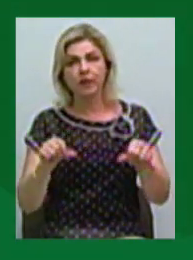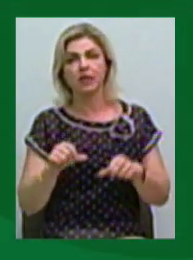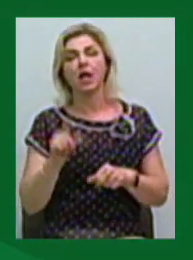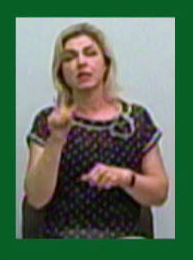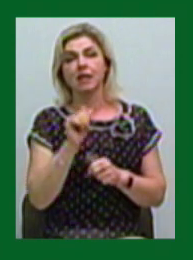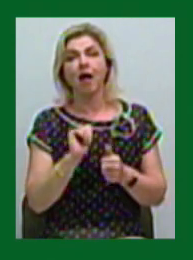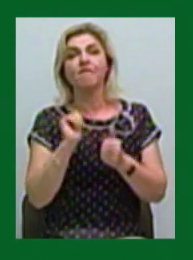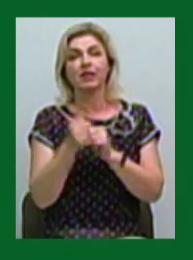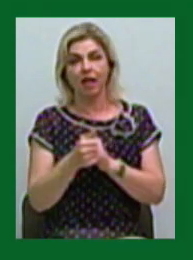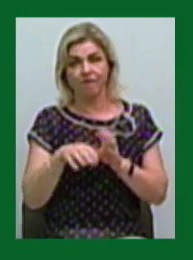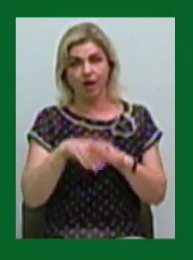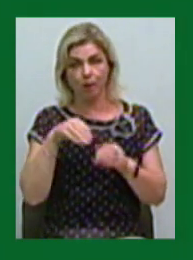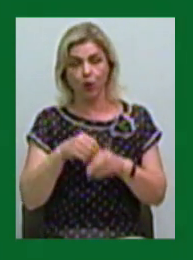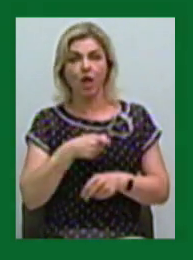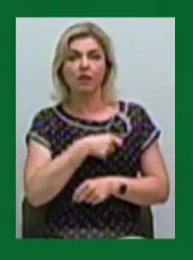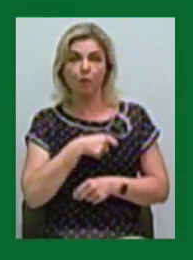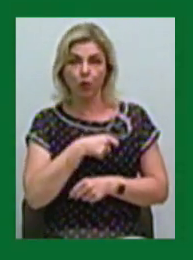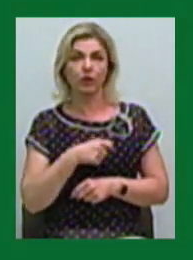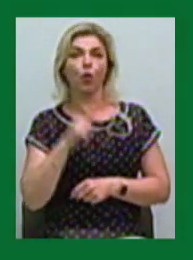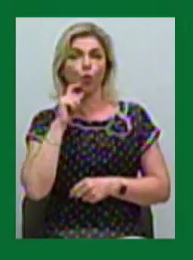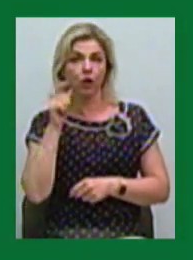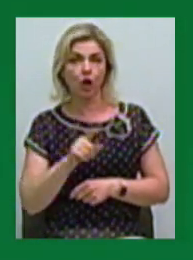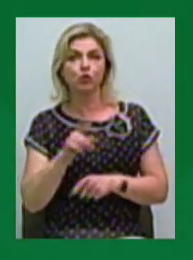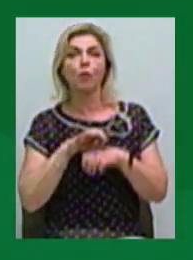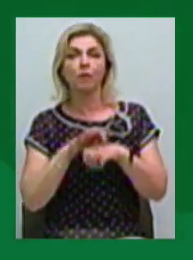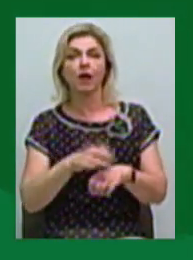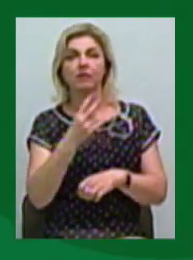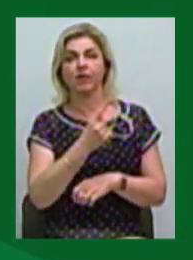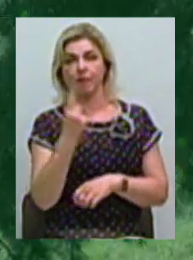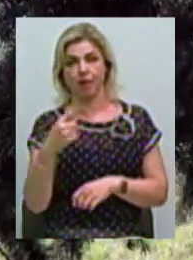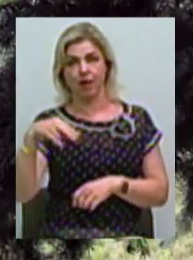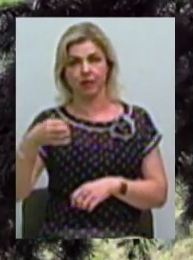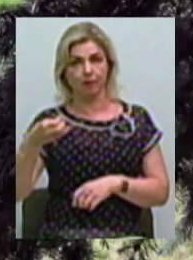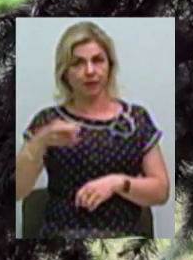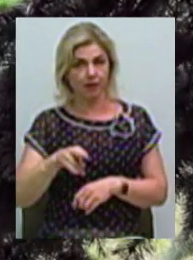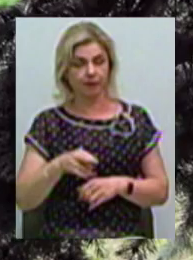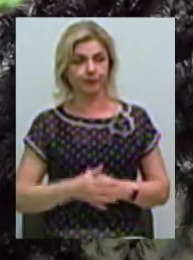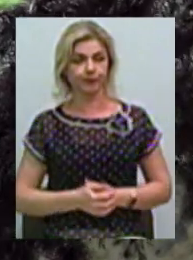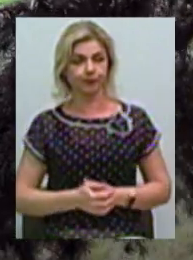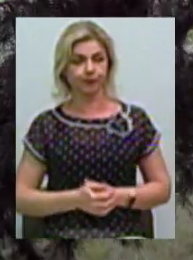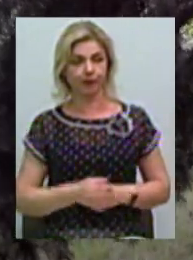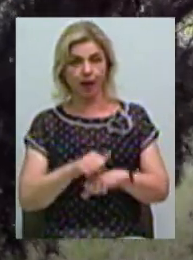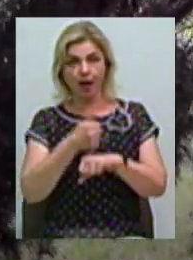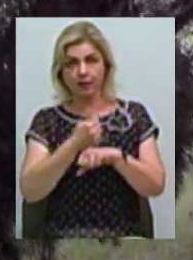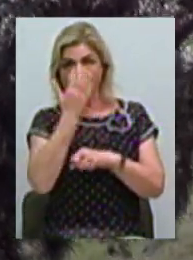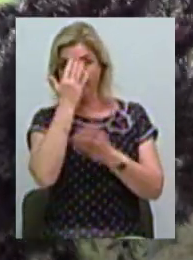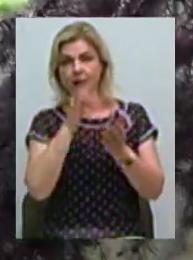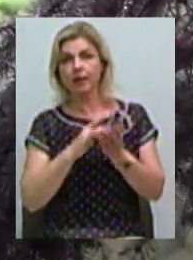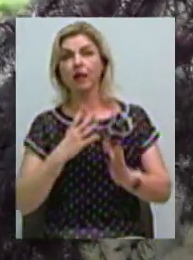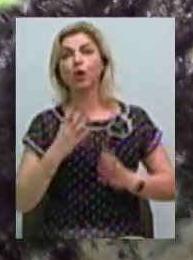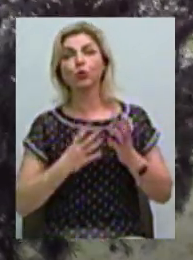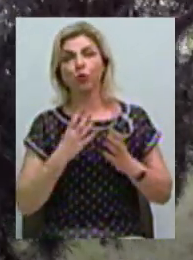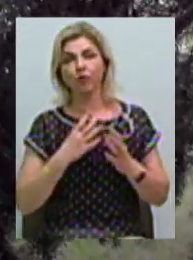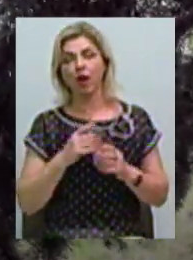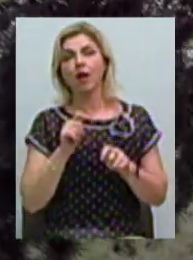виборів народних депутатів Верховної Ради України, що відбудуться 21 липня. Головна мета тренувань полягає у